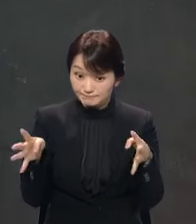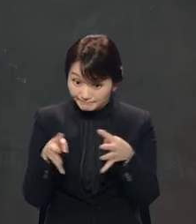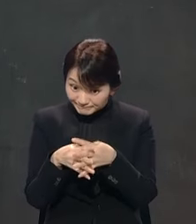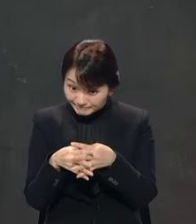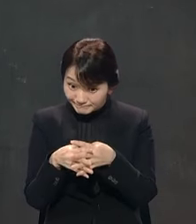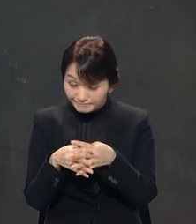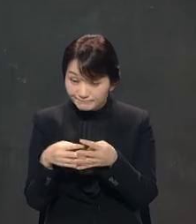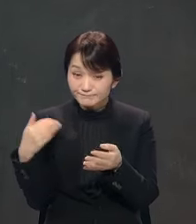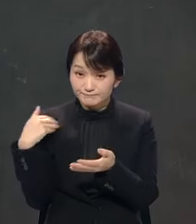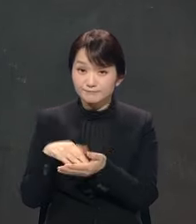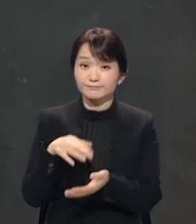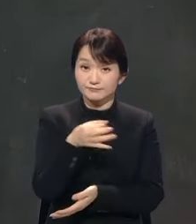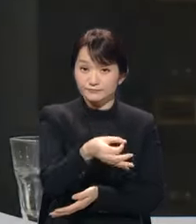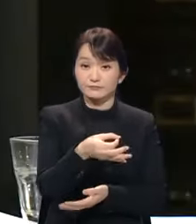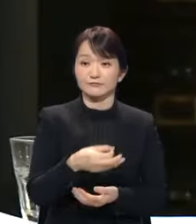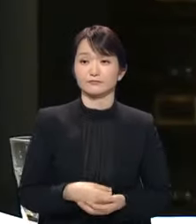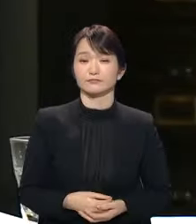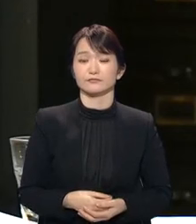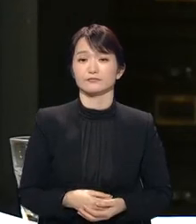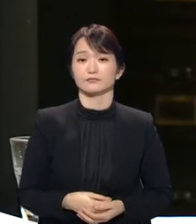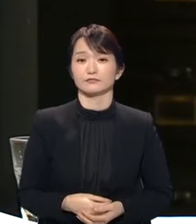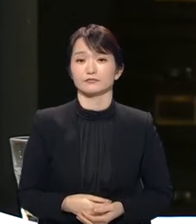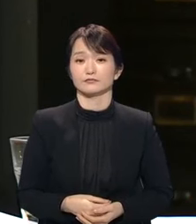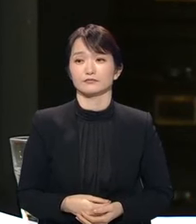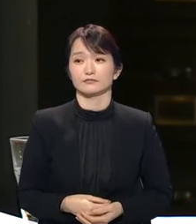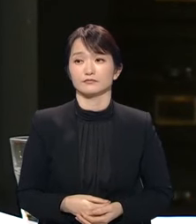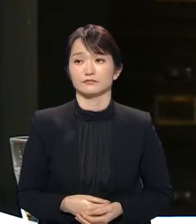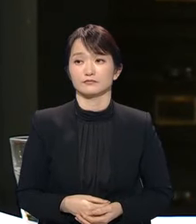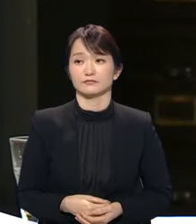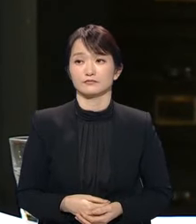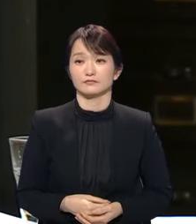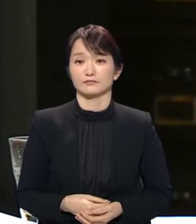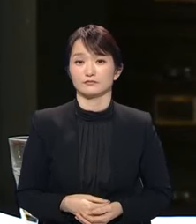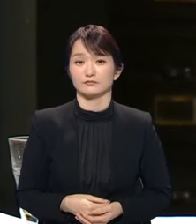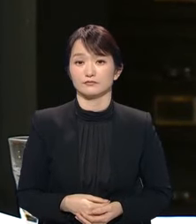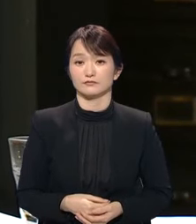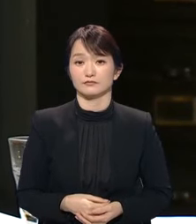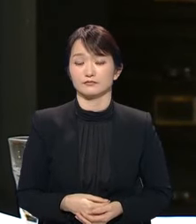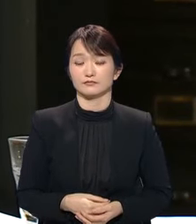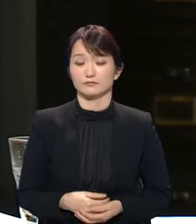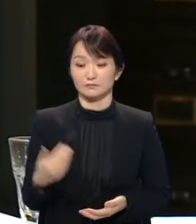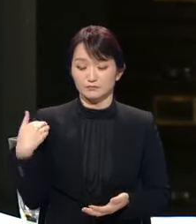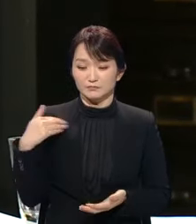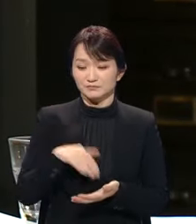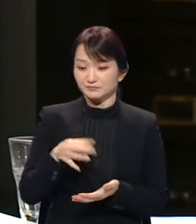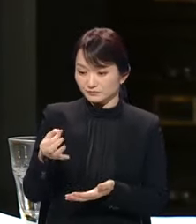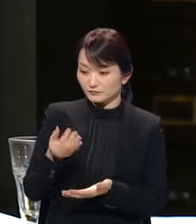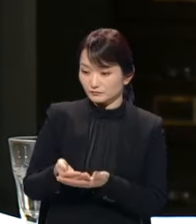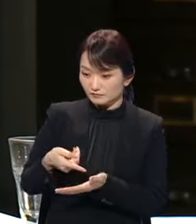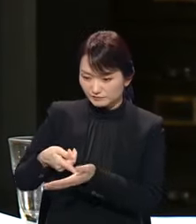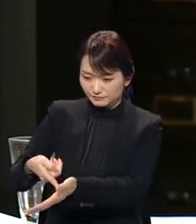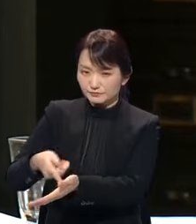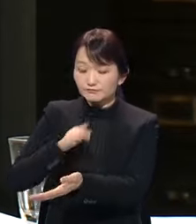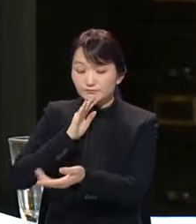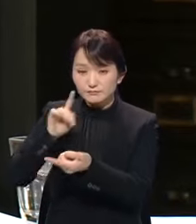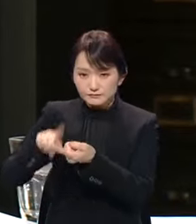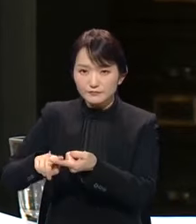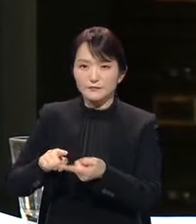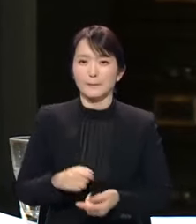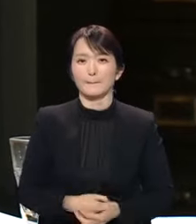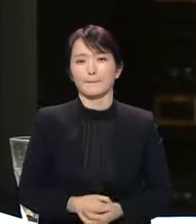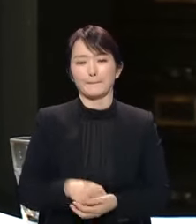합의해주면 환불. 자, 이 환불을 요구했습니다. 당연하죠. 피해 학부모들의 환불 요구 당연하죠. 자, 그런데